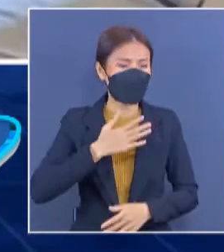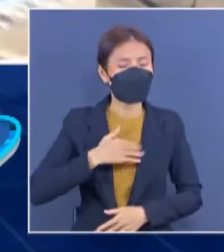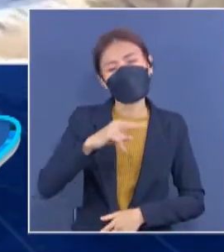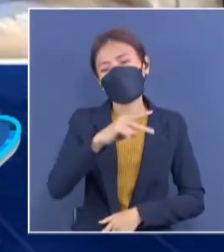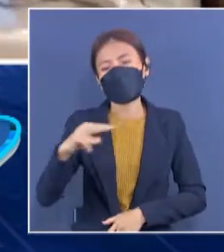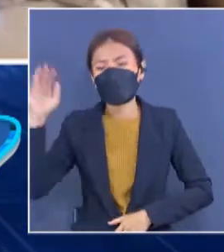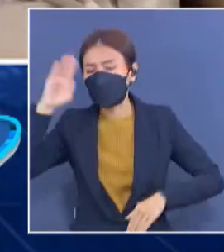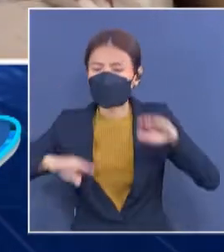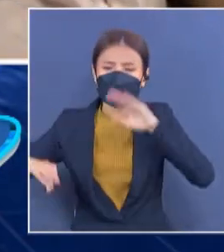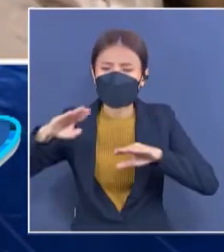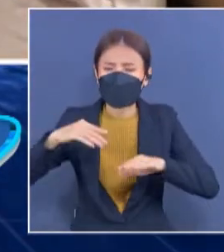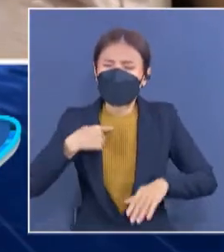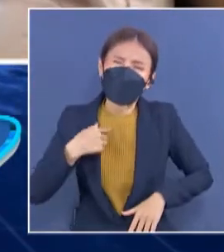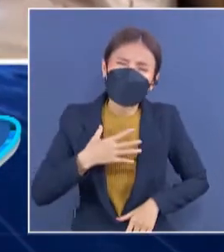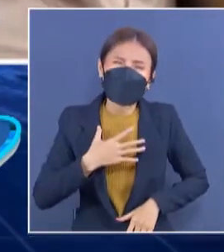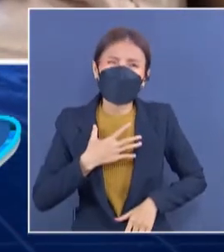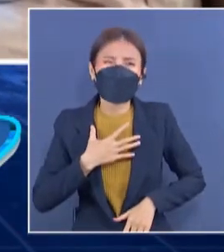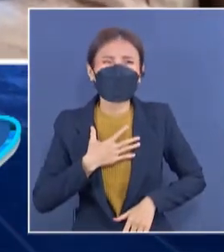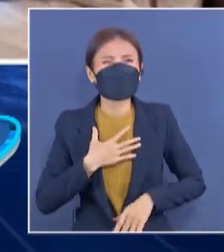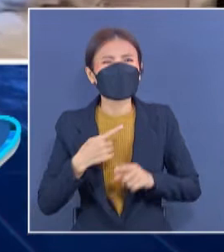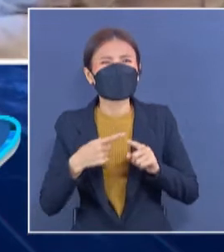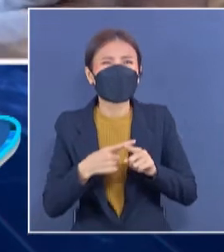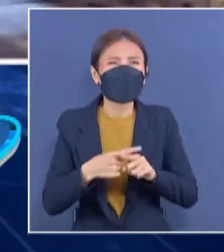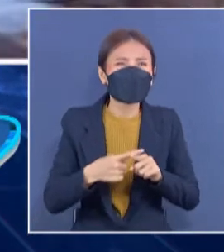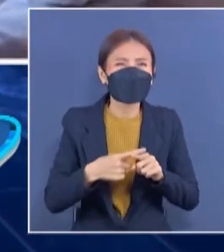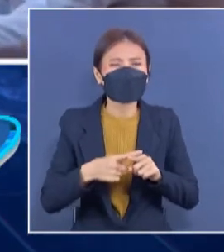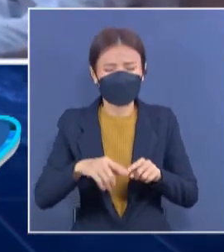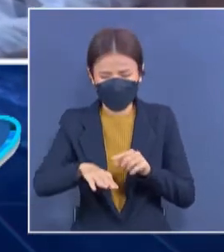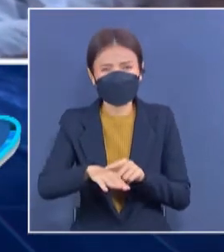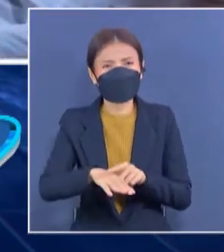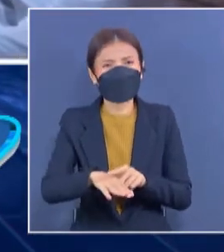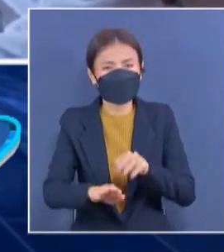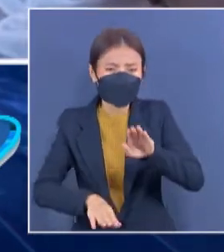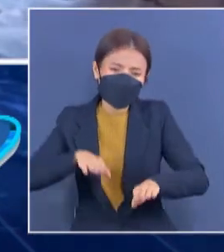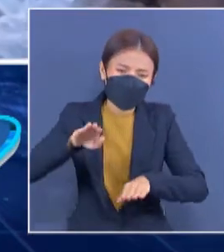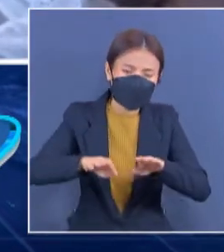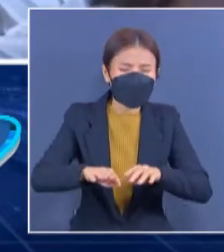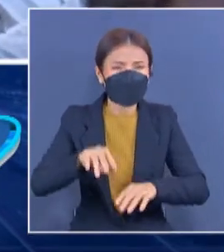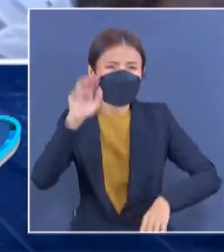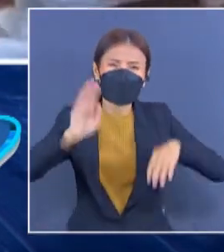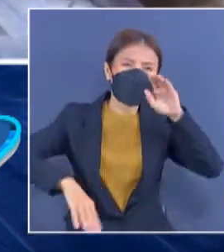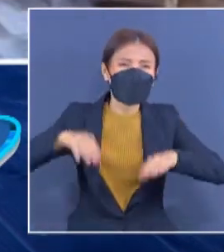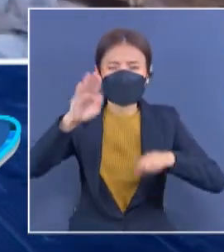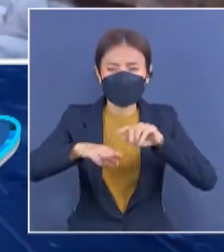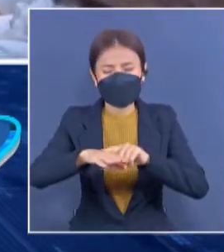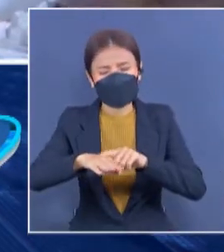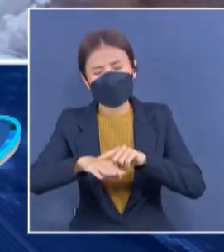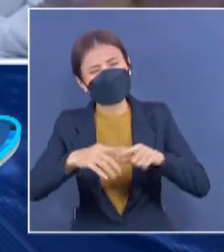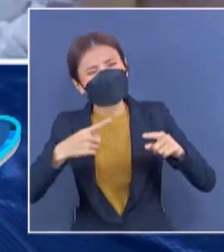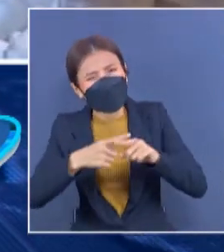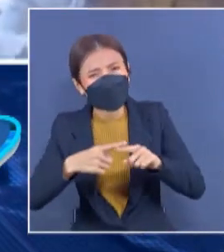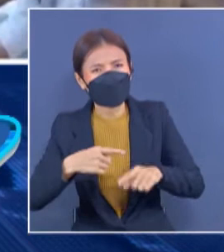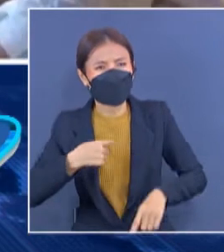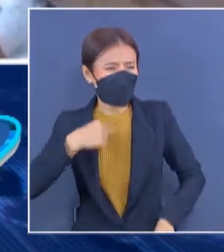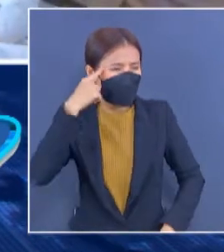เห็นเป็นเงาดำๆพุ่งเข้ามาที่ตัวเลยแล้วน้องก็บอกว่าจังหวะนั้นน่ะมันทำอะไรมันนึกไม่ออกค่ะพี่ผมก็เลยต้องต่อสู้ใช้เ